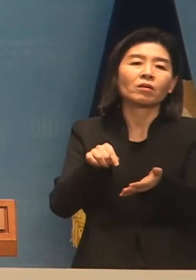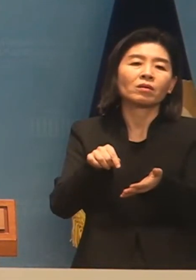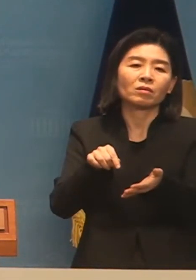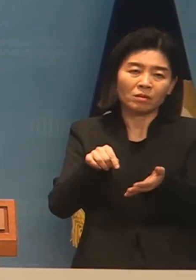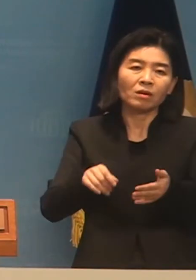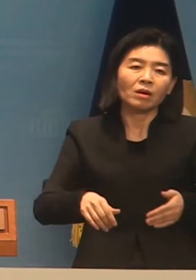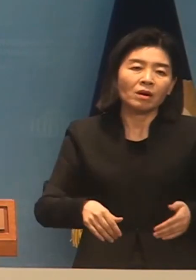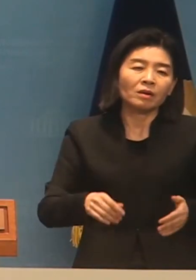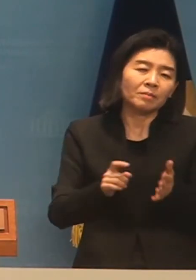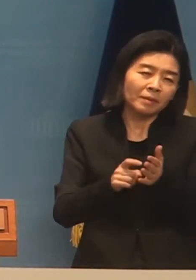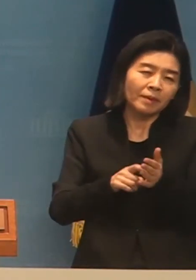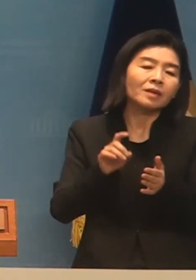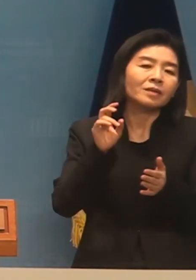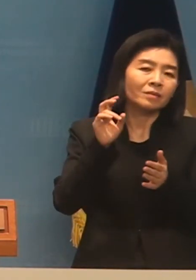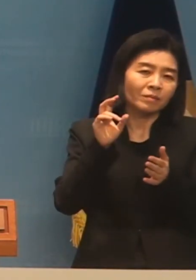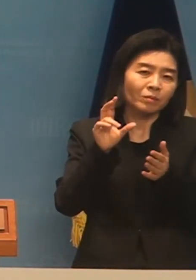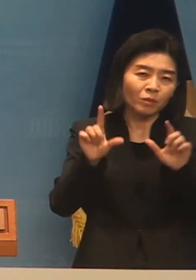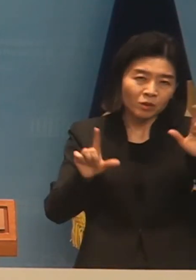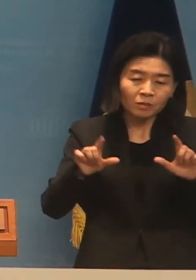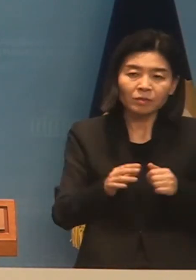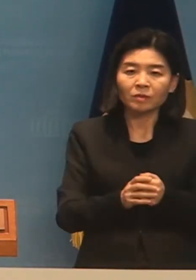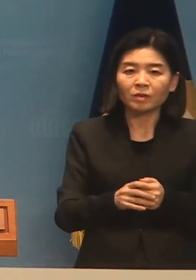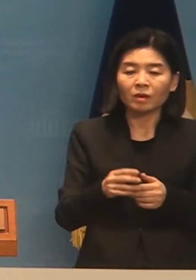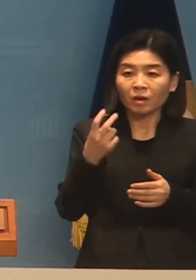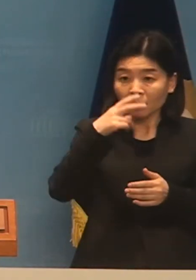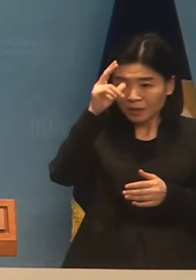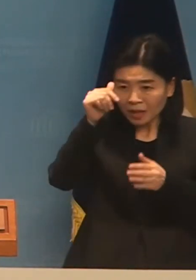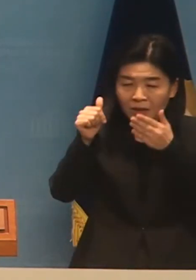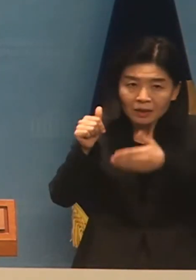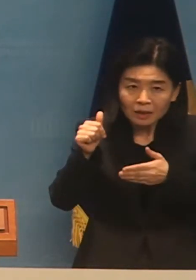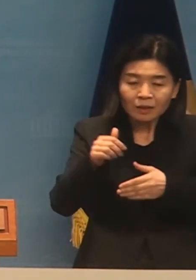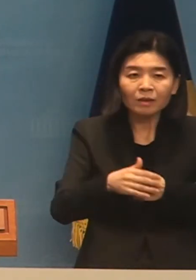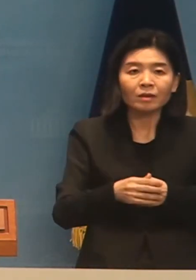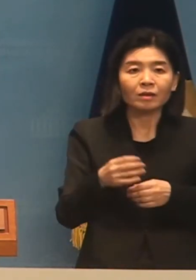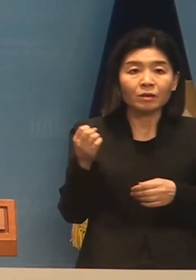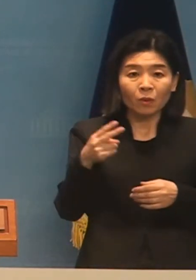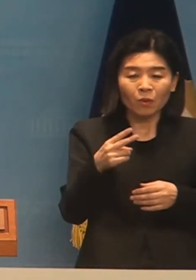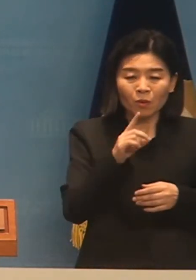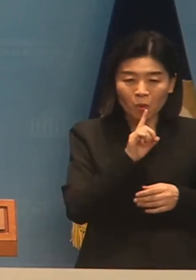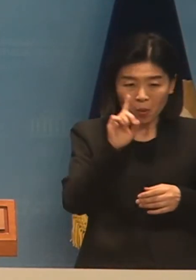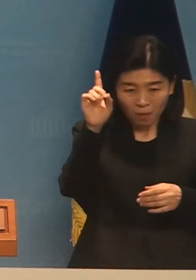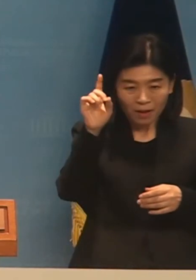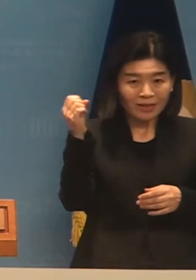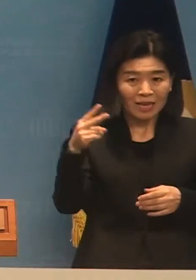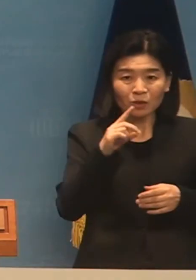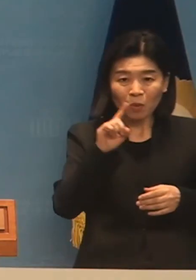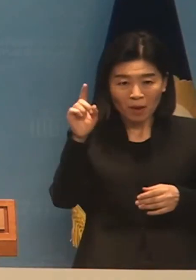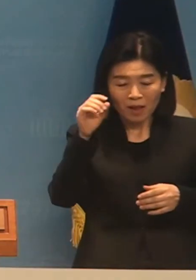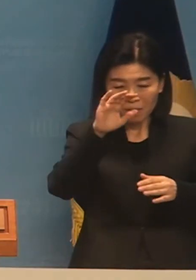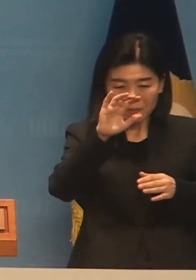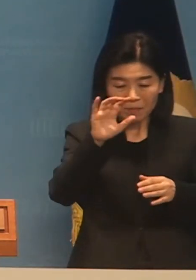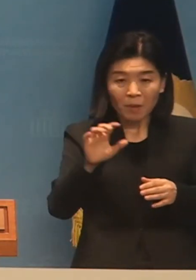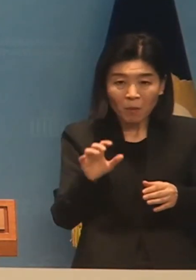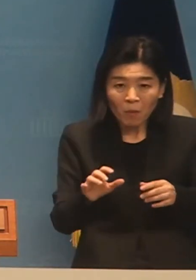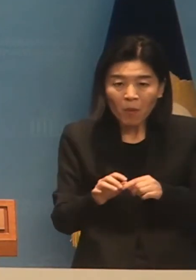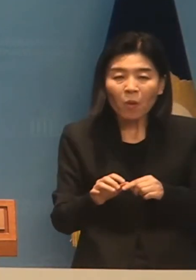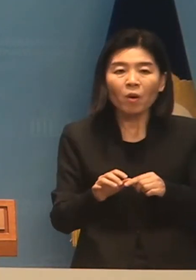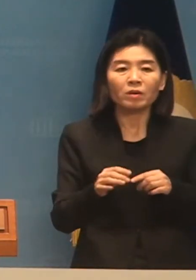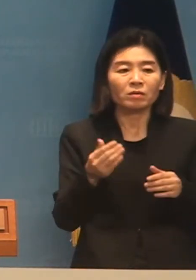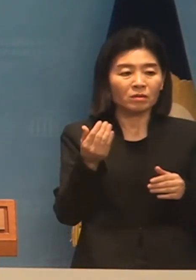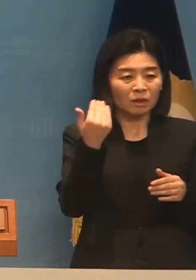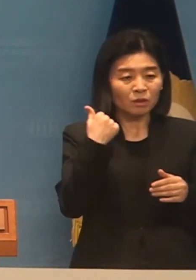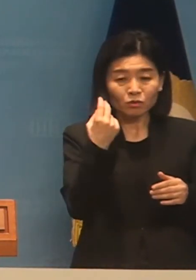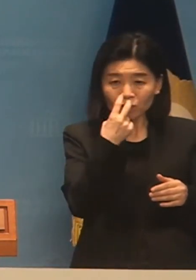뿐입니다. 따라서 검찰은 절대로 그런 식으로 한번 고발한 것을 다시 고발했다고 해서 그 당시에